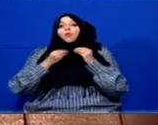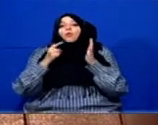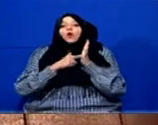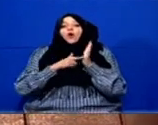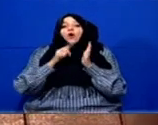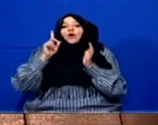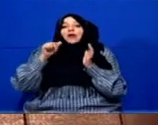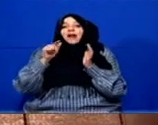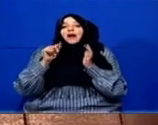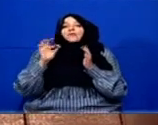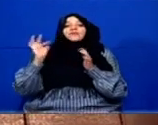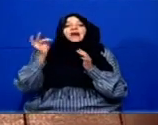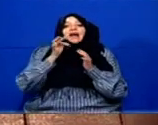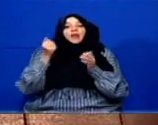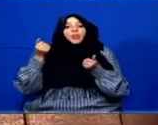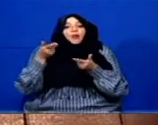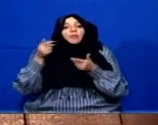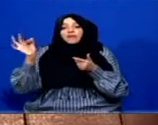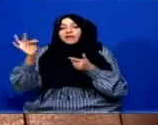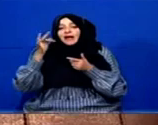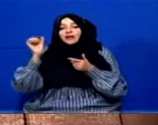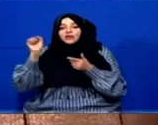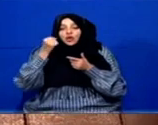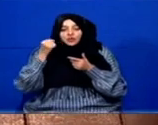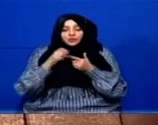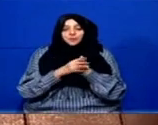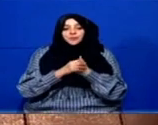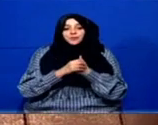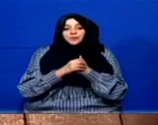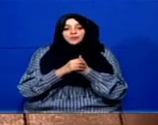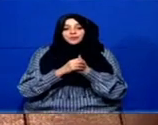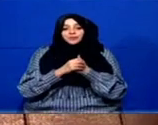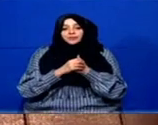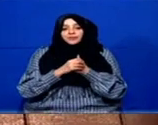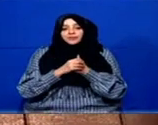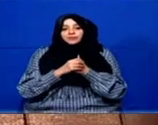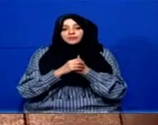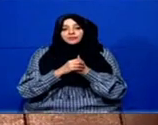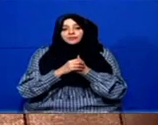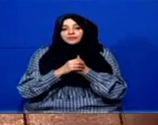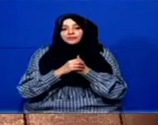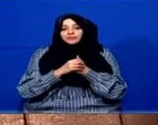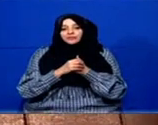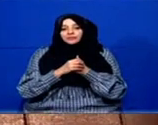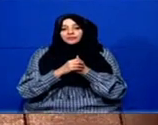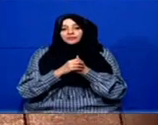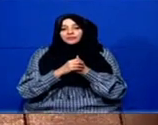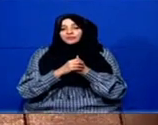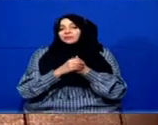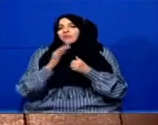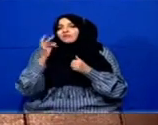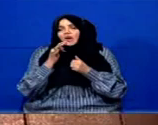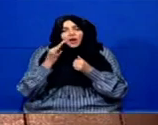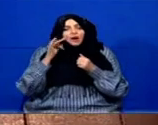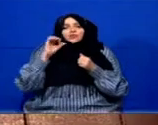عدد من الاخوه او الاخوات مطلقا سواء كانوا الشقاء او شقيقات او